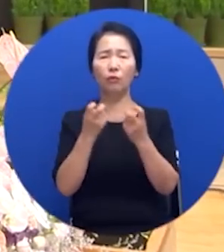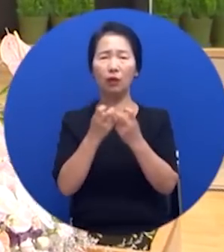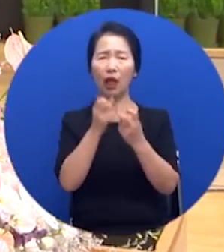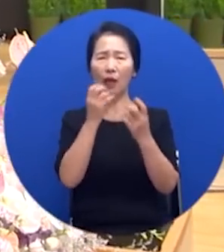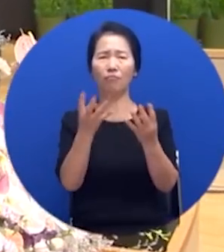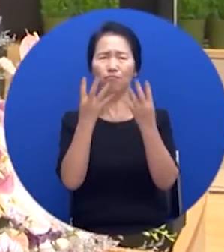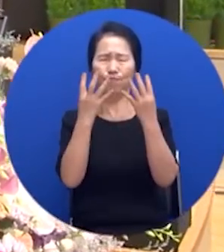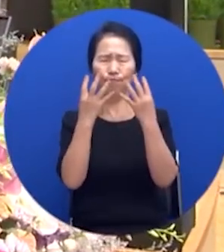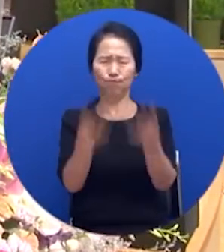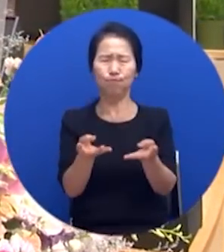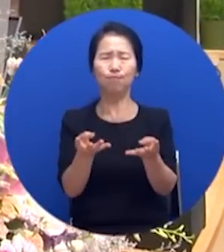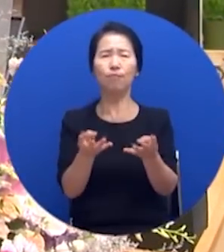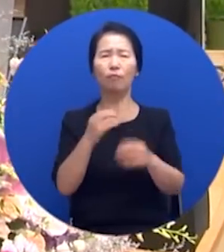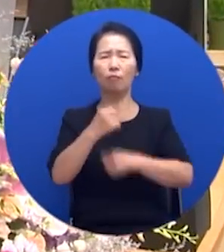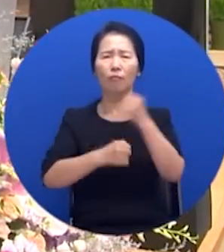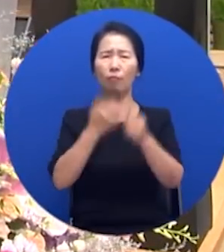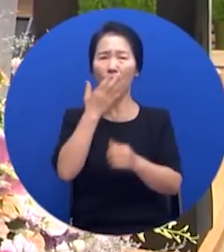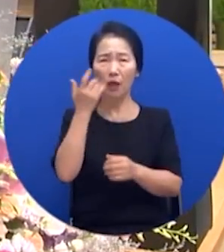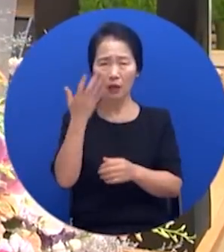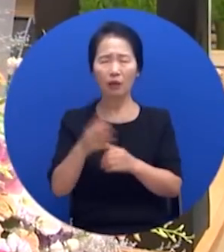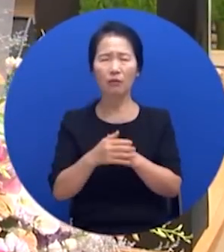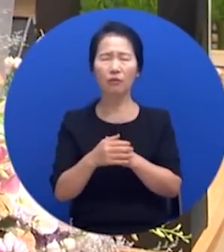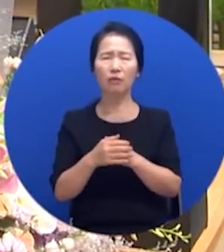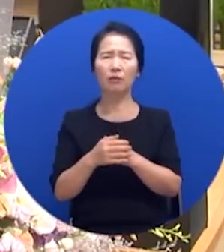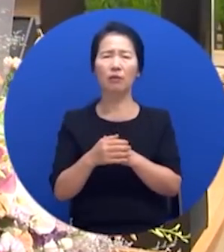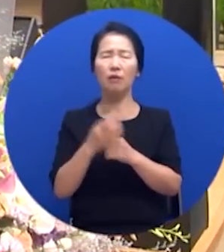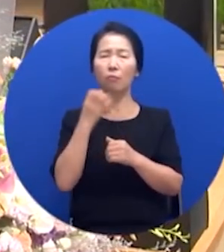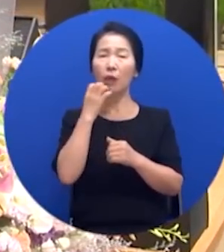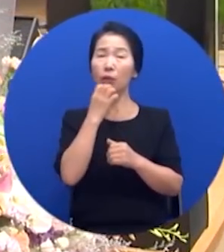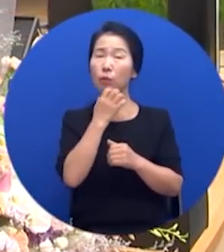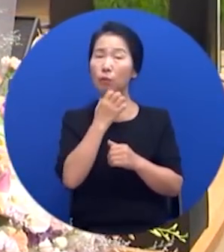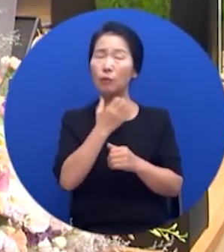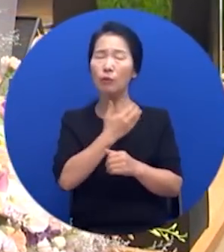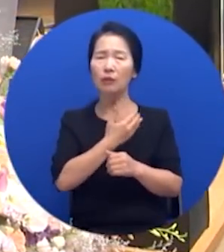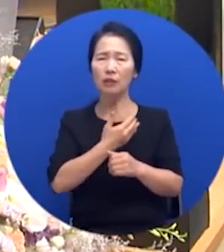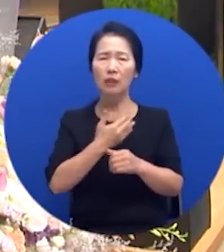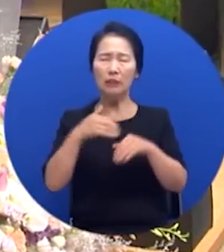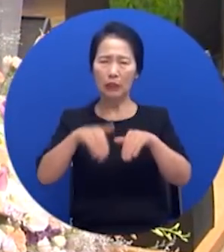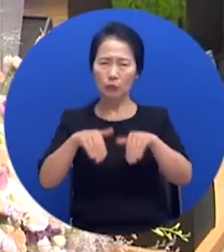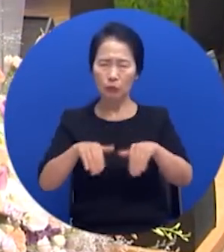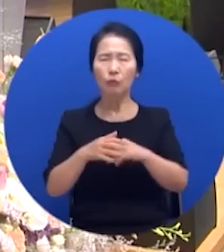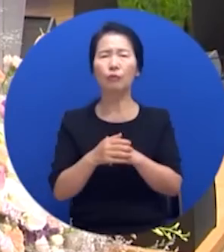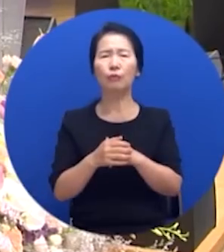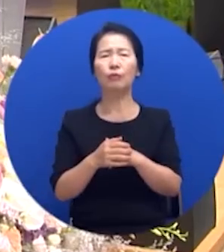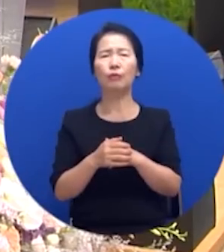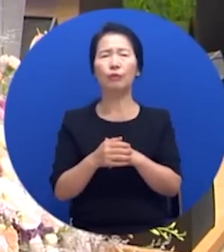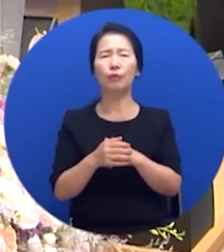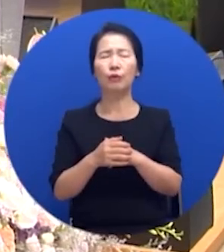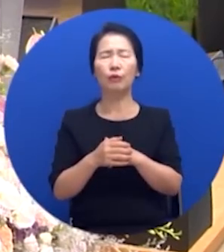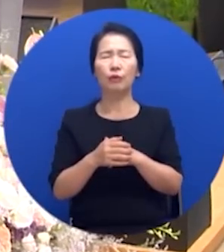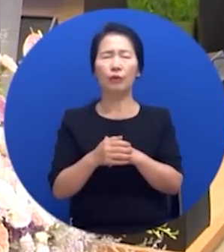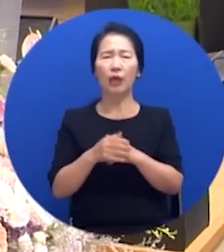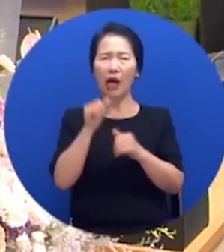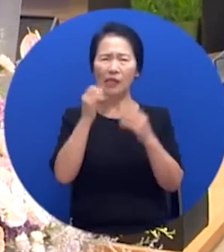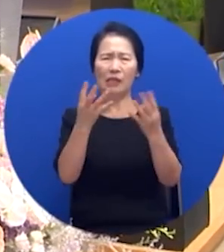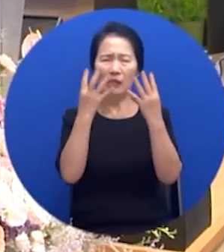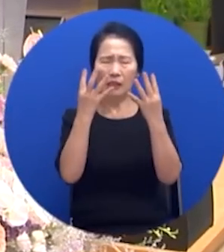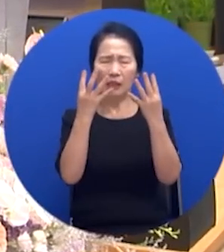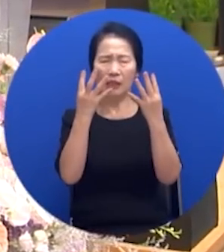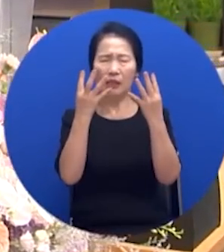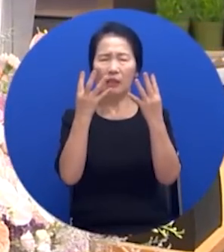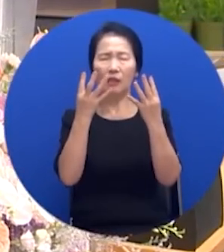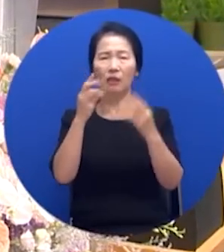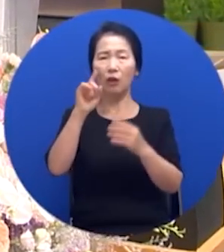있을까요? 2000년 전에도 베드로 사도가 똑같은 옥에 갇혔었습니다. 쇠사슬에 세문에 16명의